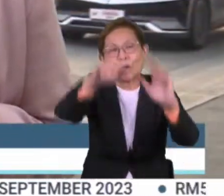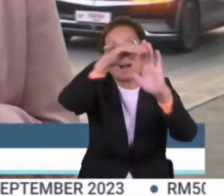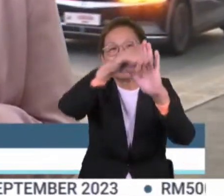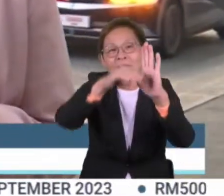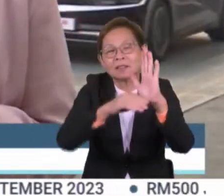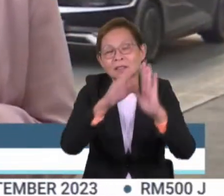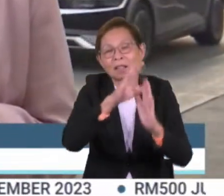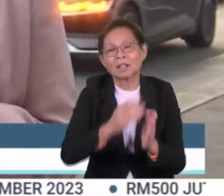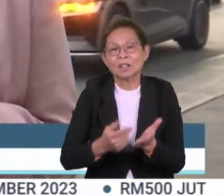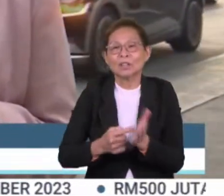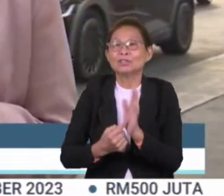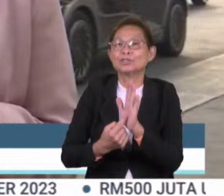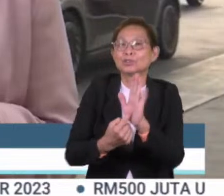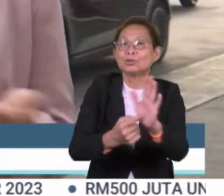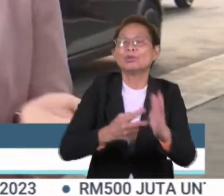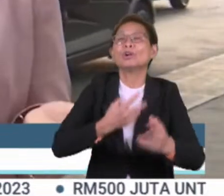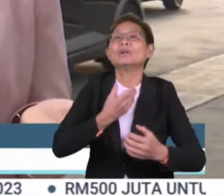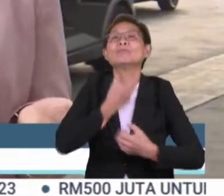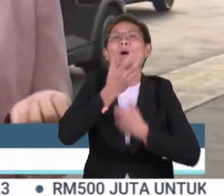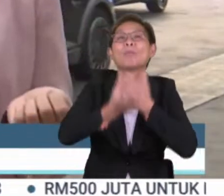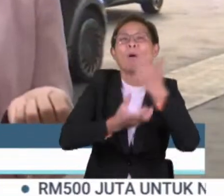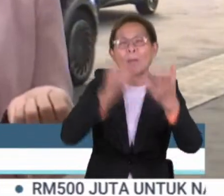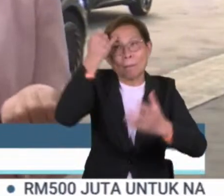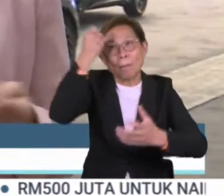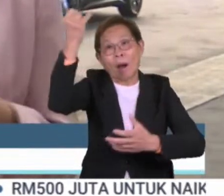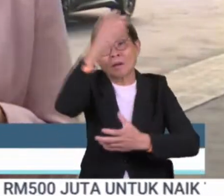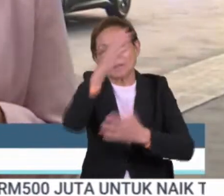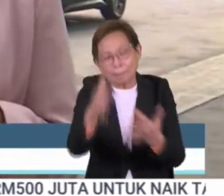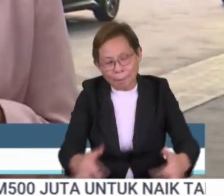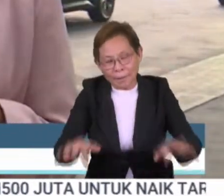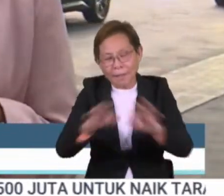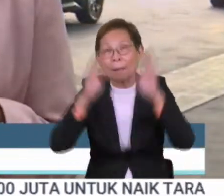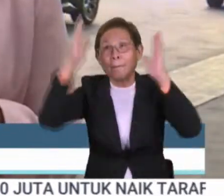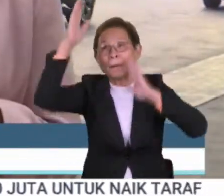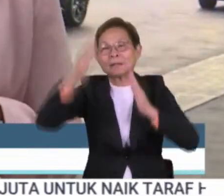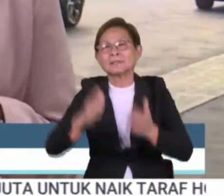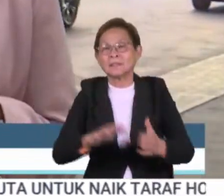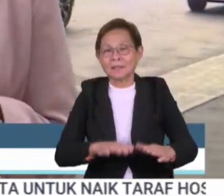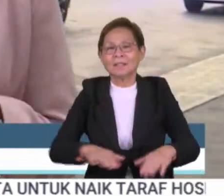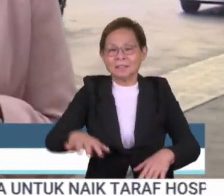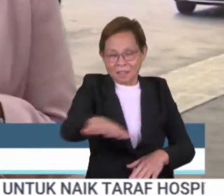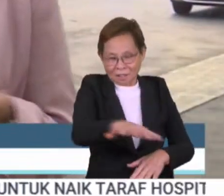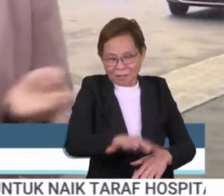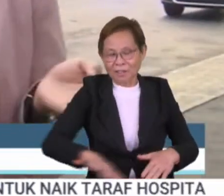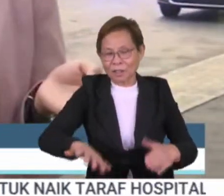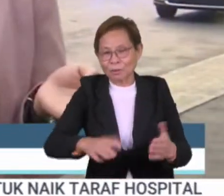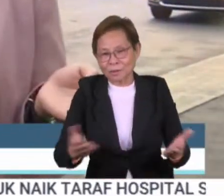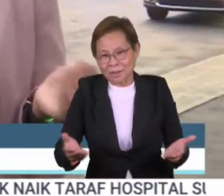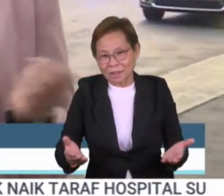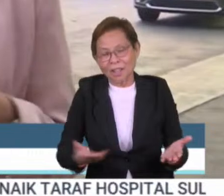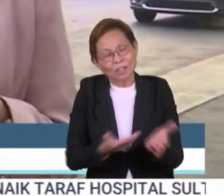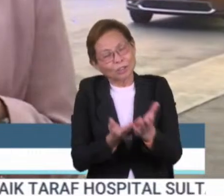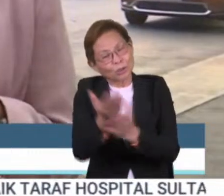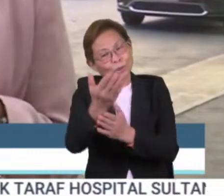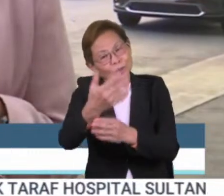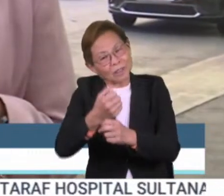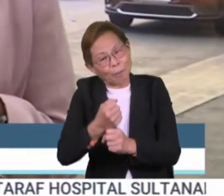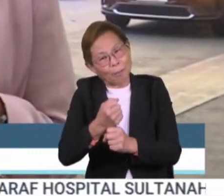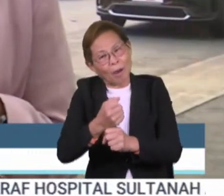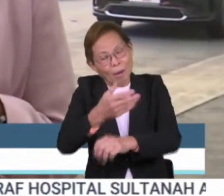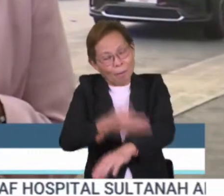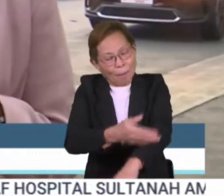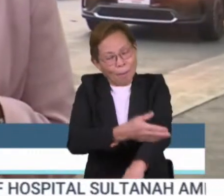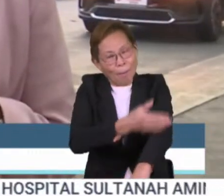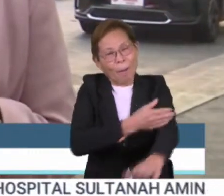agenda serta mengetengahkan suara, pandangan dan kepentingan negara di rantau ini. Sekaligus dapat